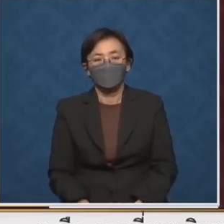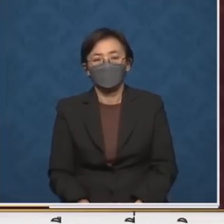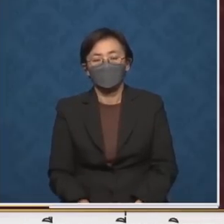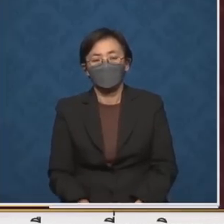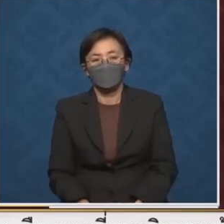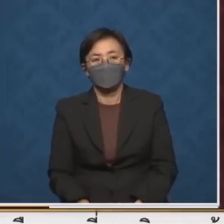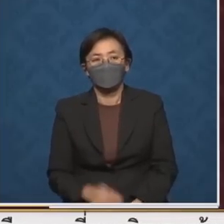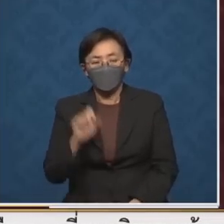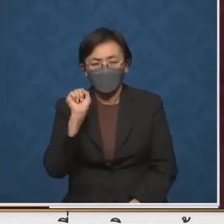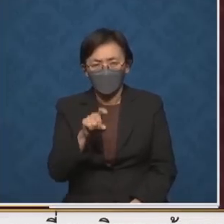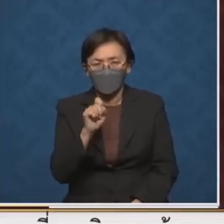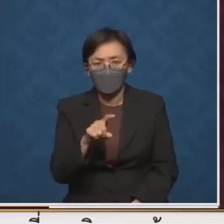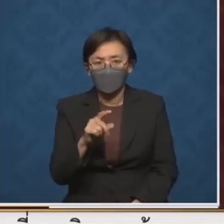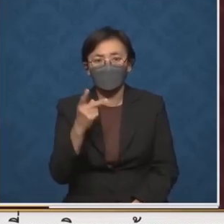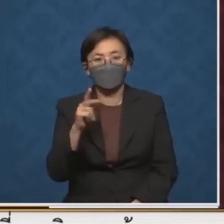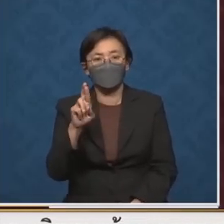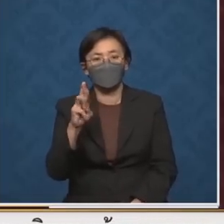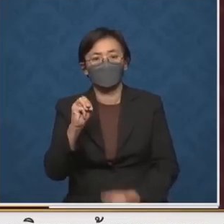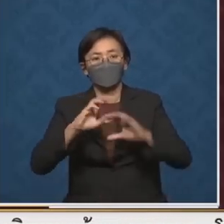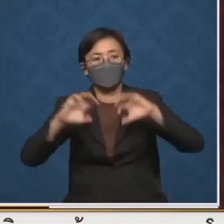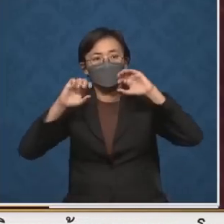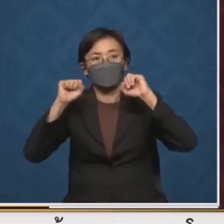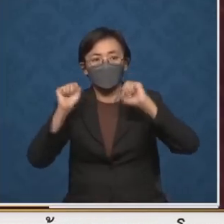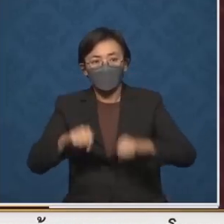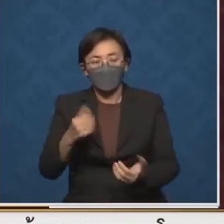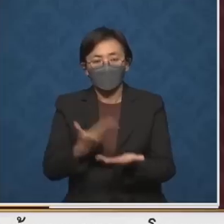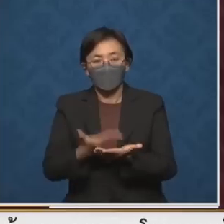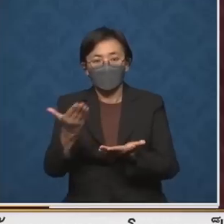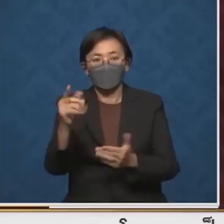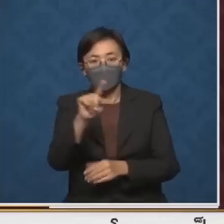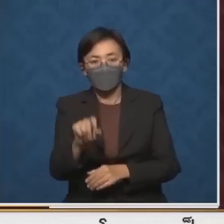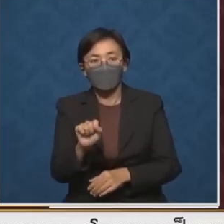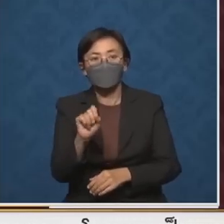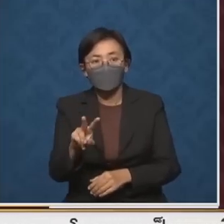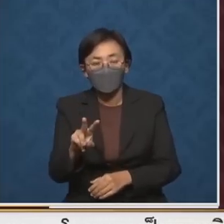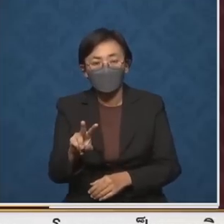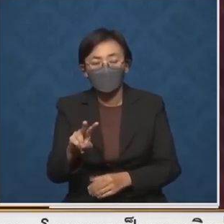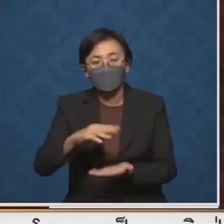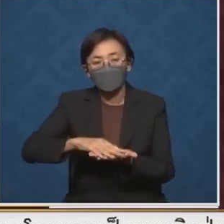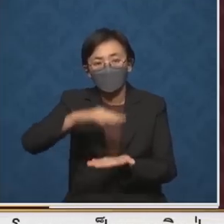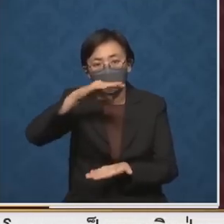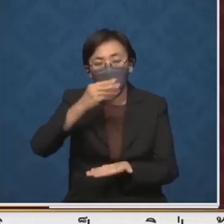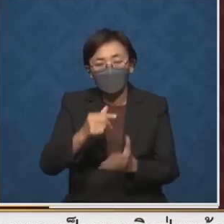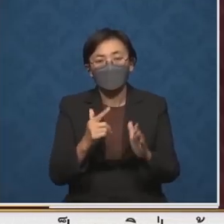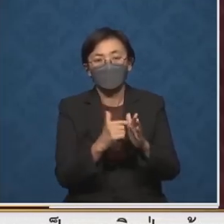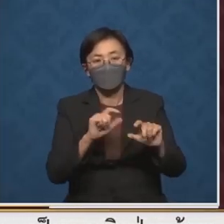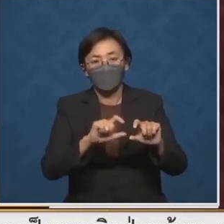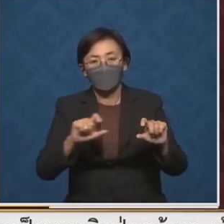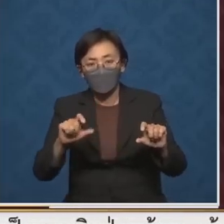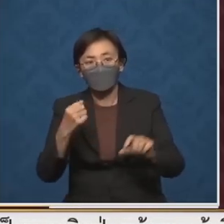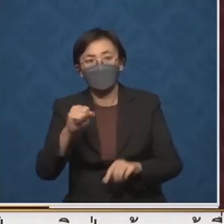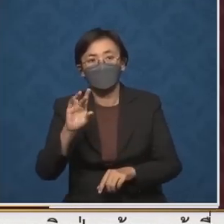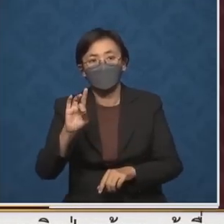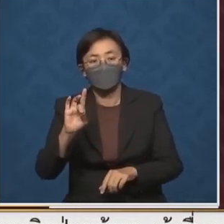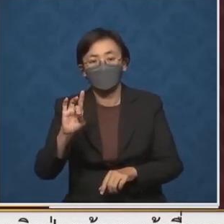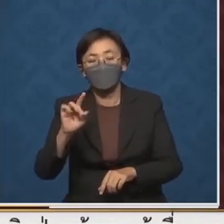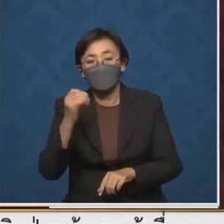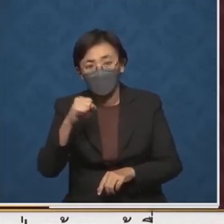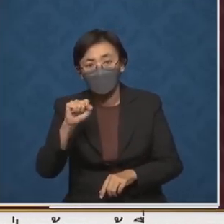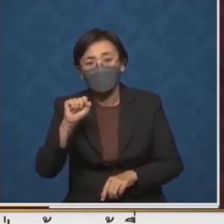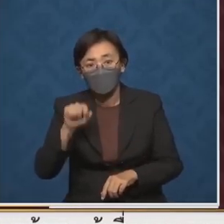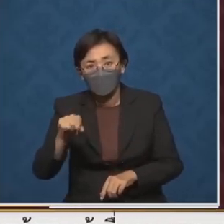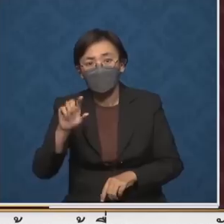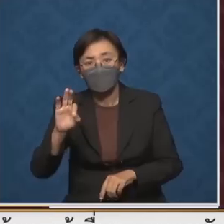ด่วนคณะน้จเห็นชอบสั่งซือ Sinovac ครั10.9 ล้านโดส ในวงเงิน 6,000 ประล้านคร